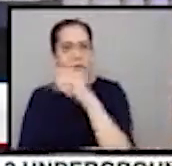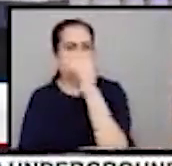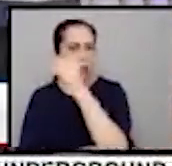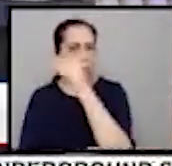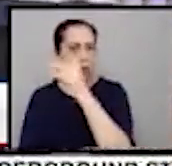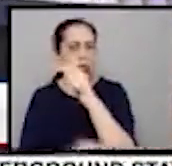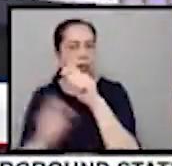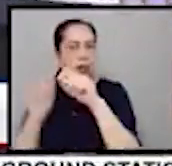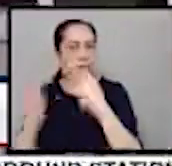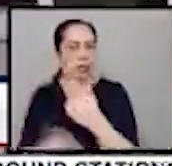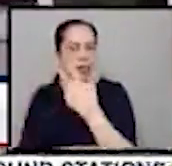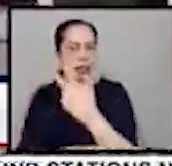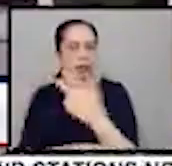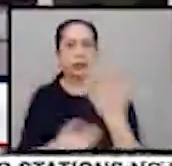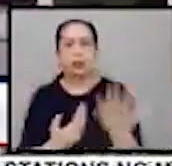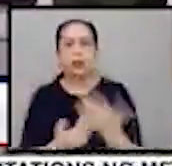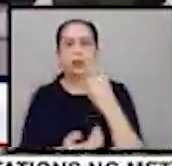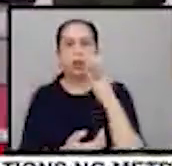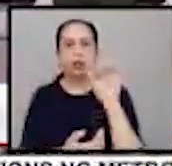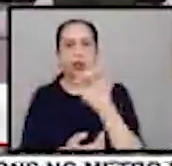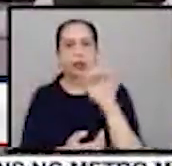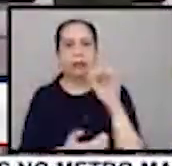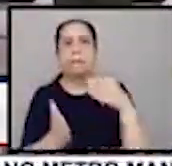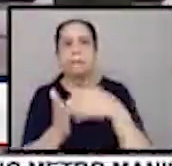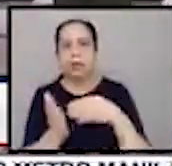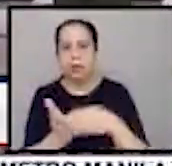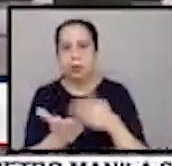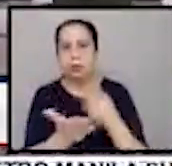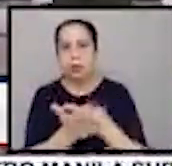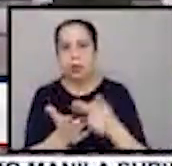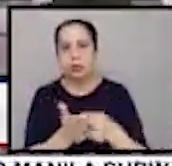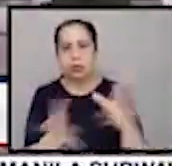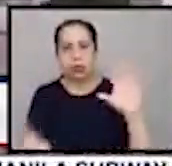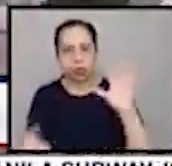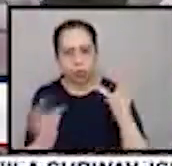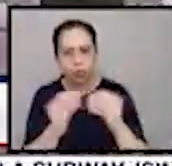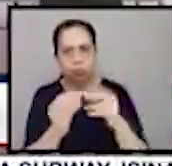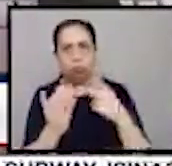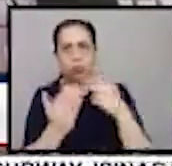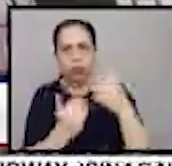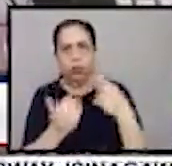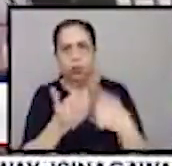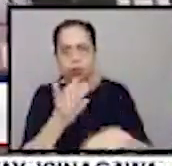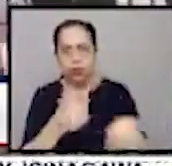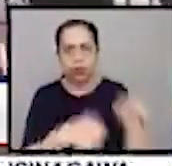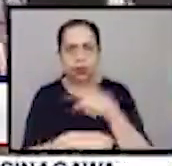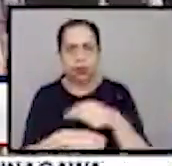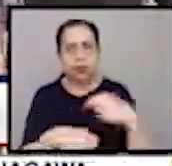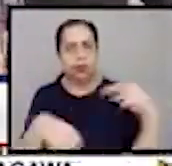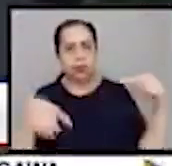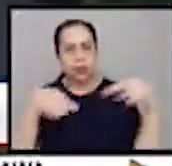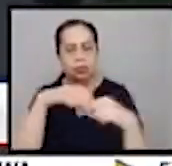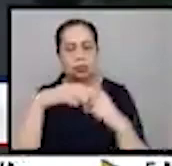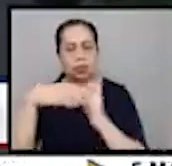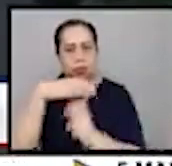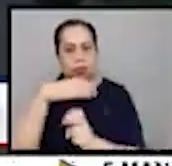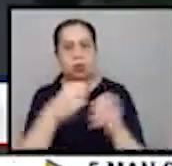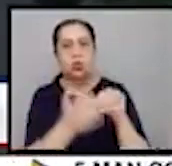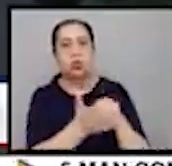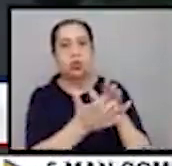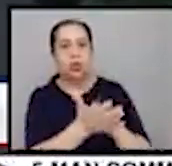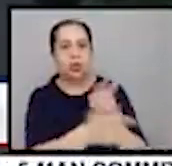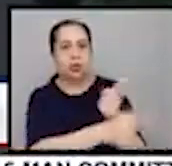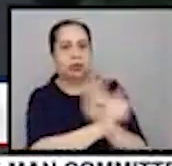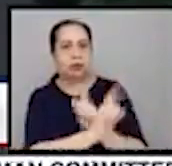Nagkakahalaga sa higit 488 billion pesos ang kabuang proyekto sa Metro Manila Subway na utang mula sa Japan. Sa